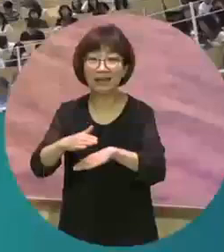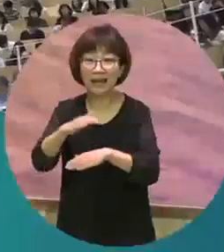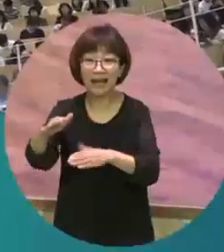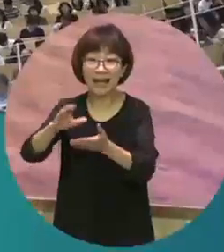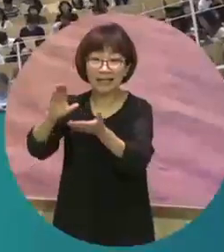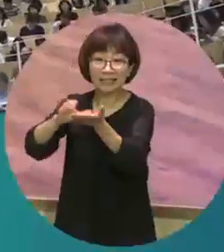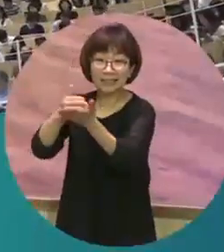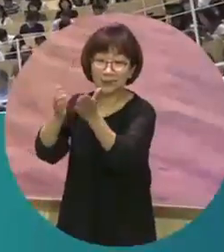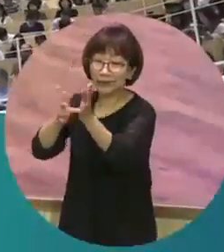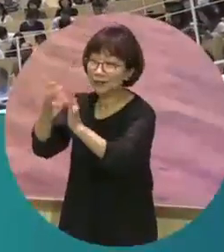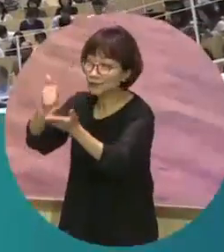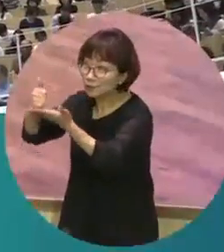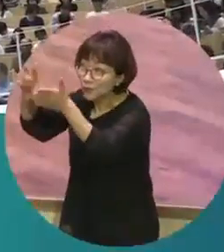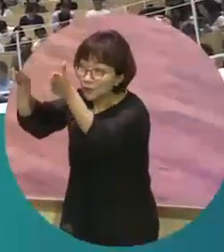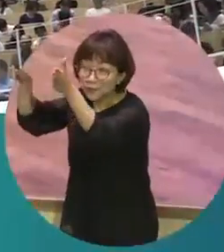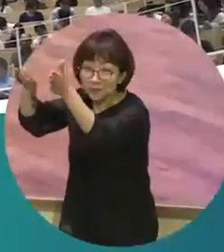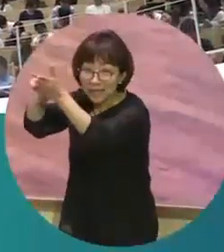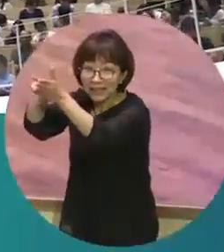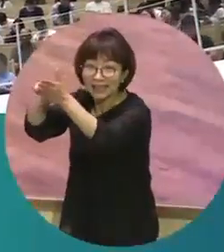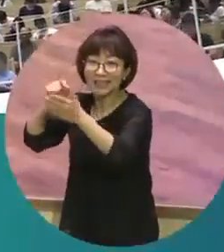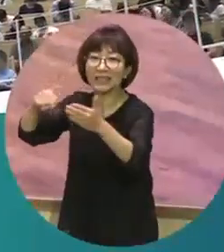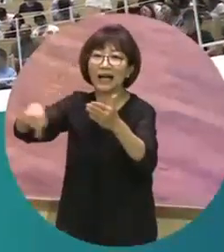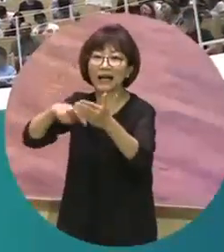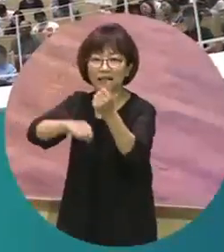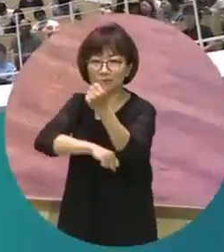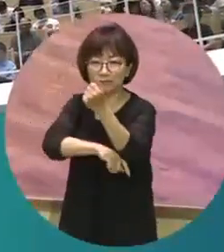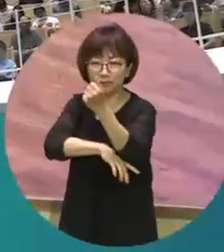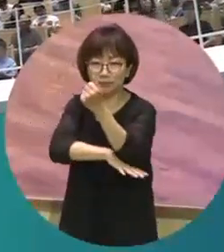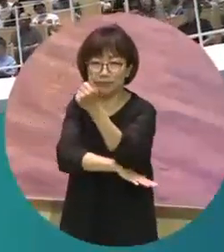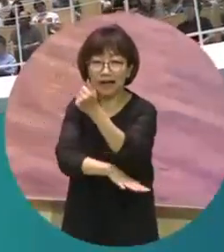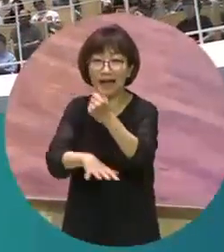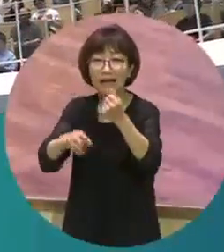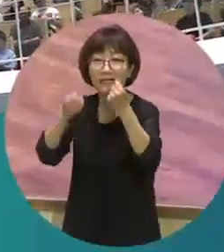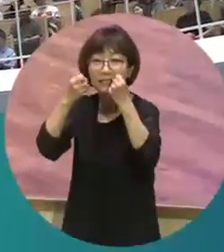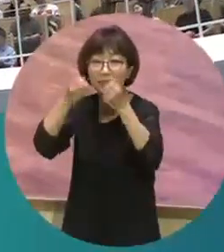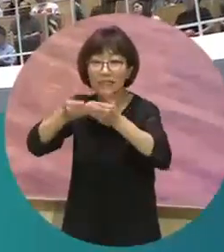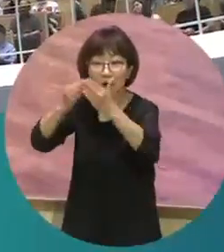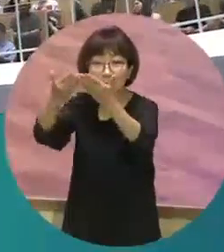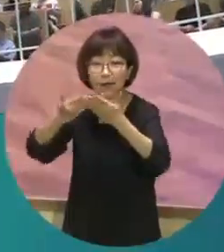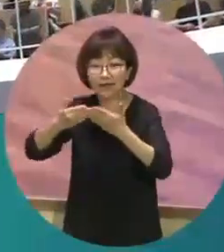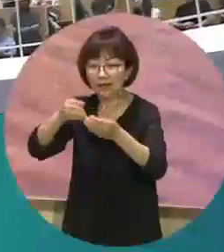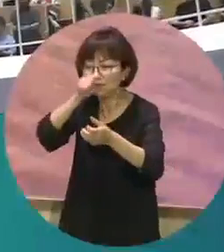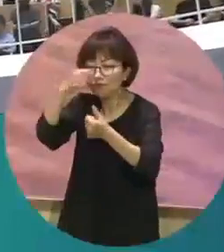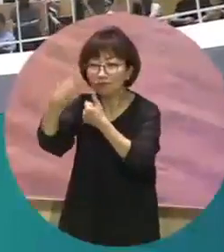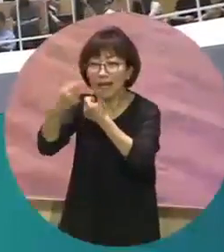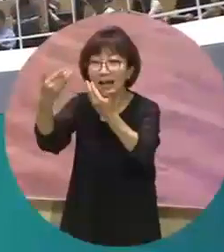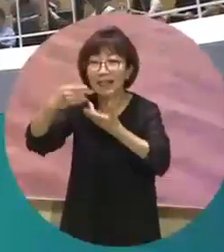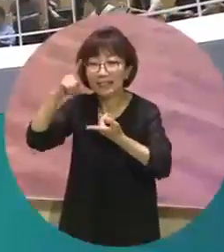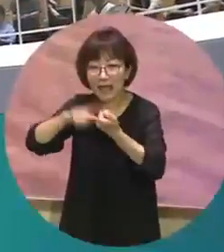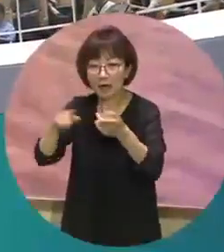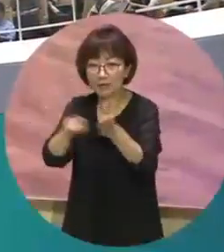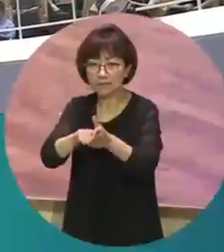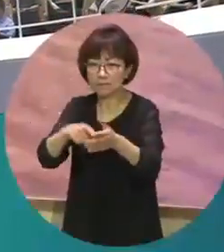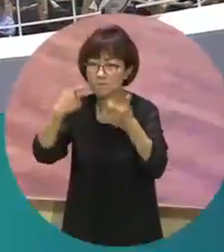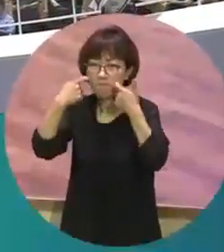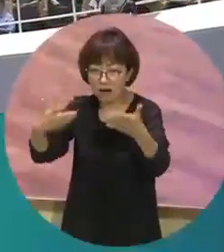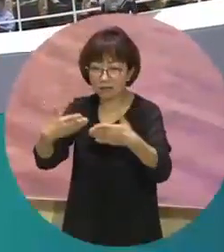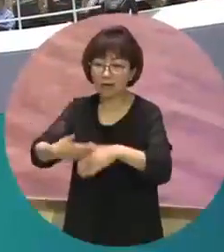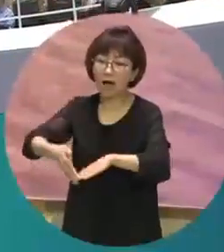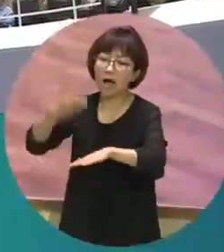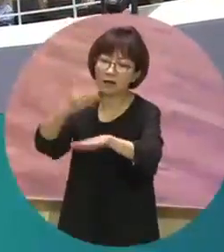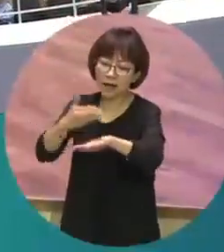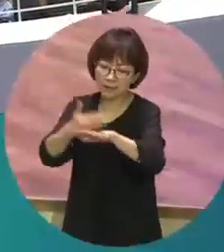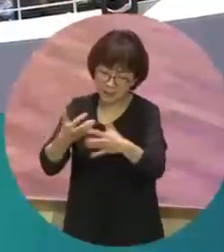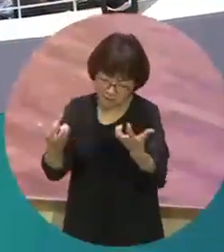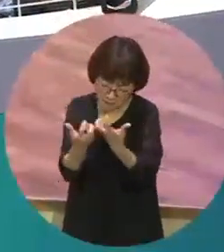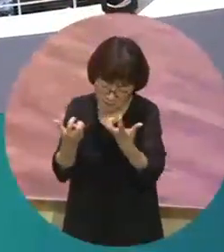주로 받았으니 그 안에서 행하되 그 안에 뿌리를 박으며 시험을 받아 교훈을 받은 대로 믿음에 굳게 서서 감사함을